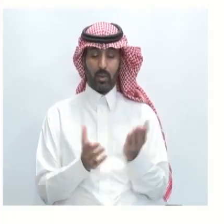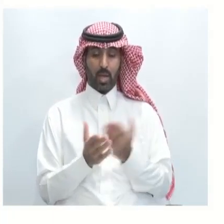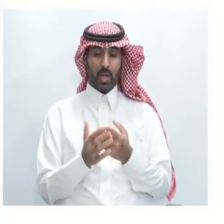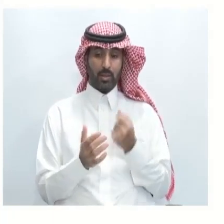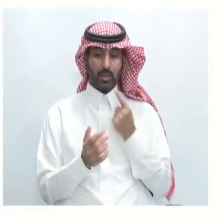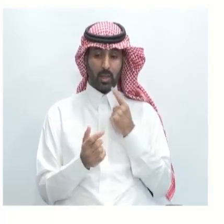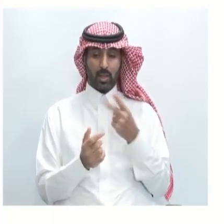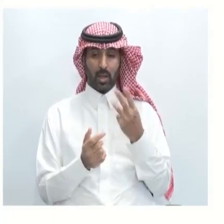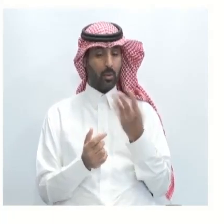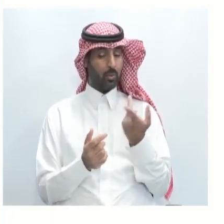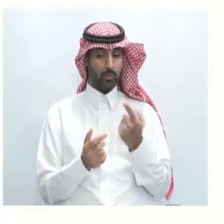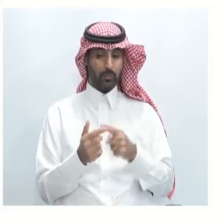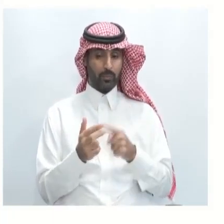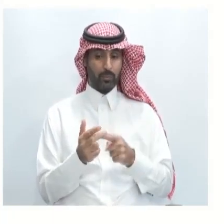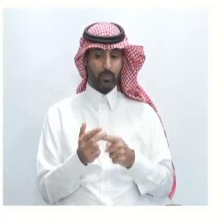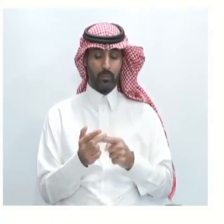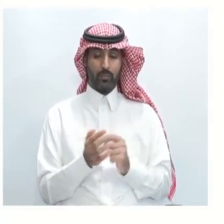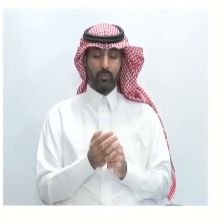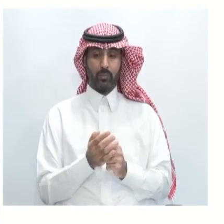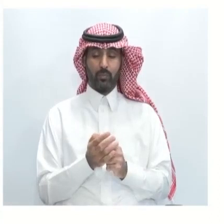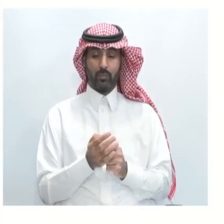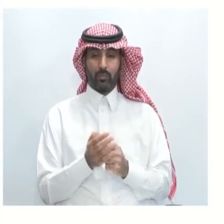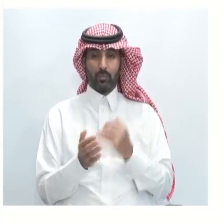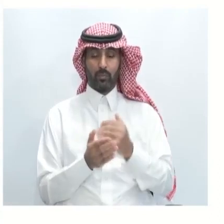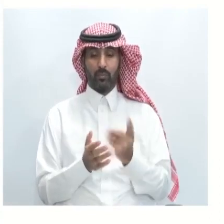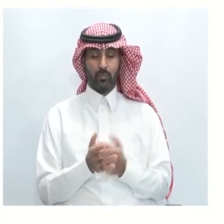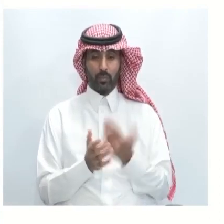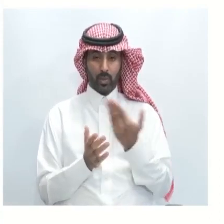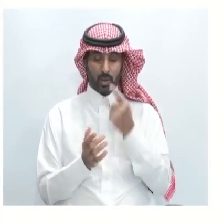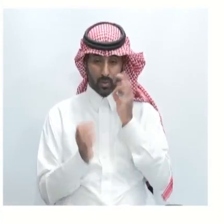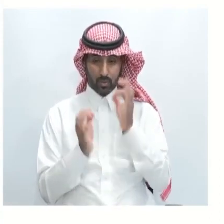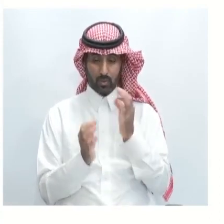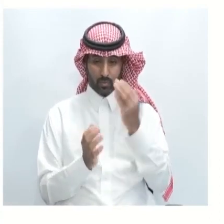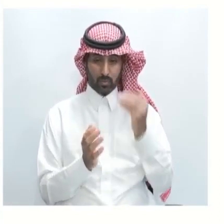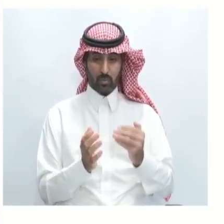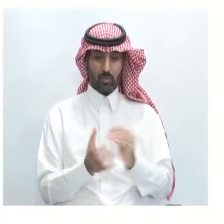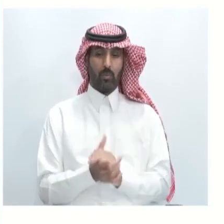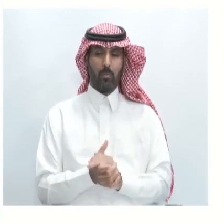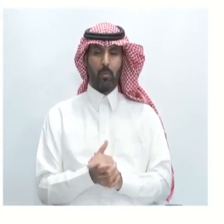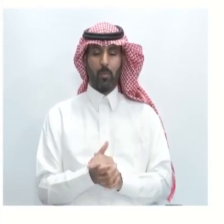الى ثالثا ننتقل الى ثالثا ودعونا نقرا بتمهل